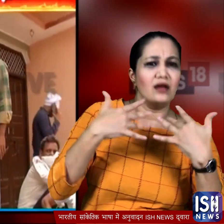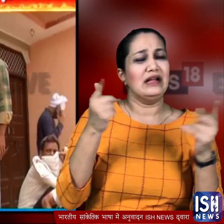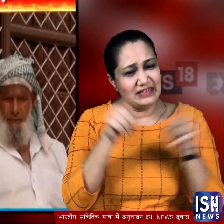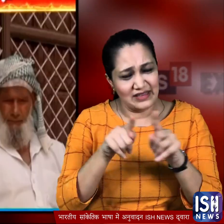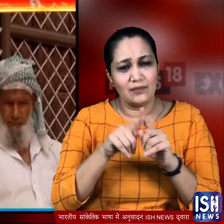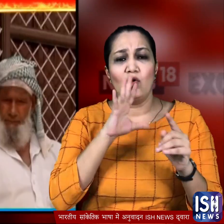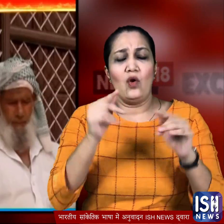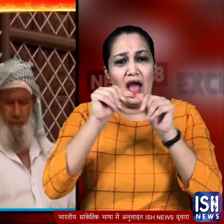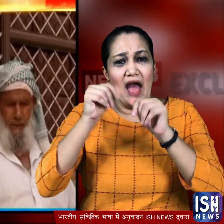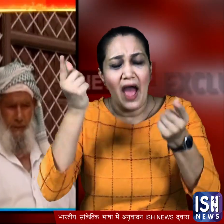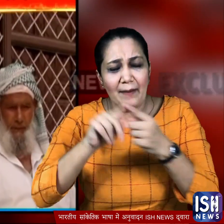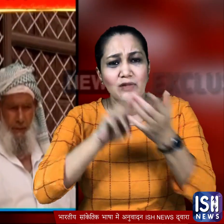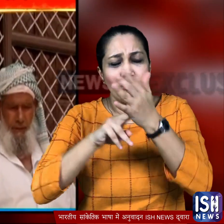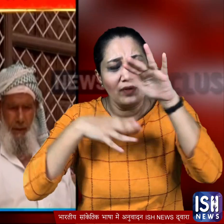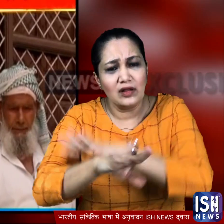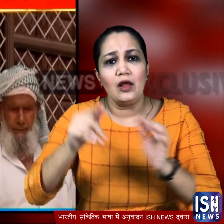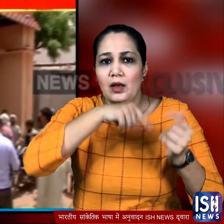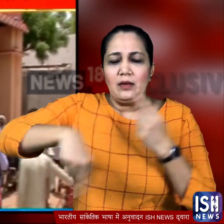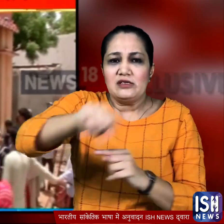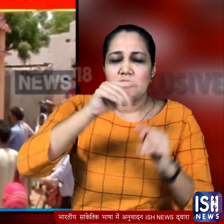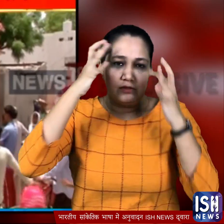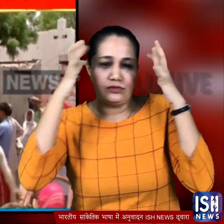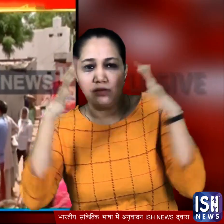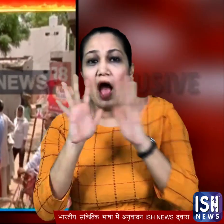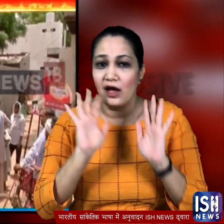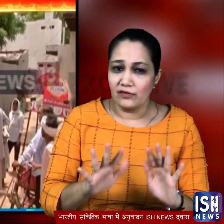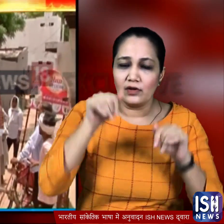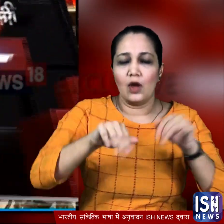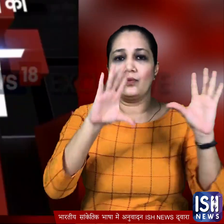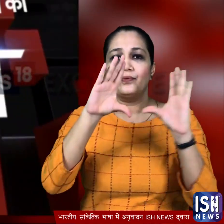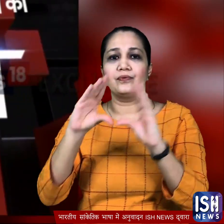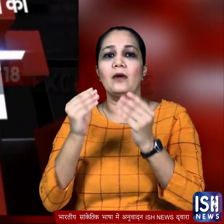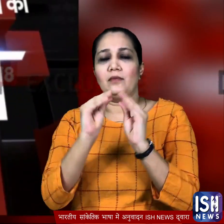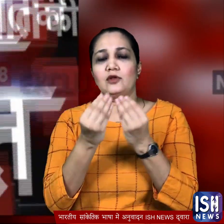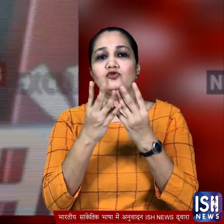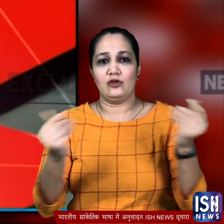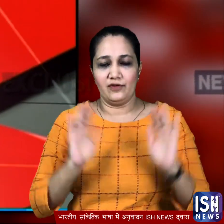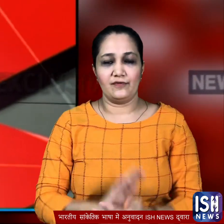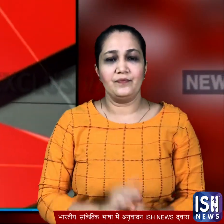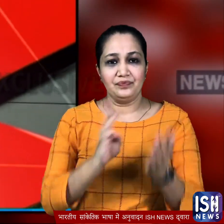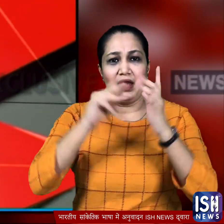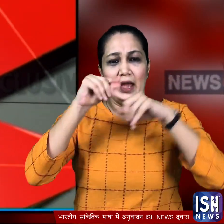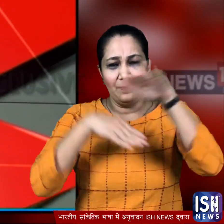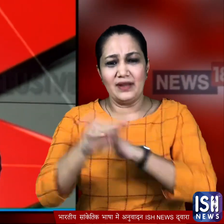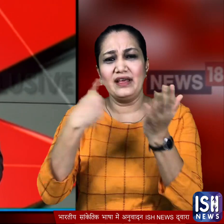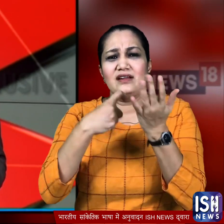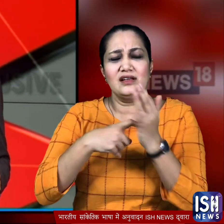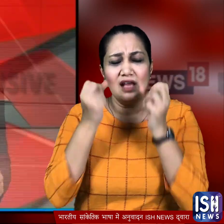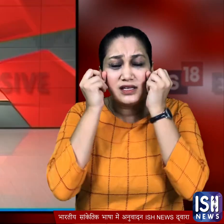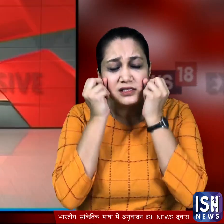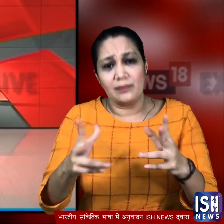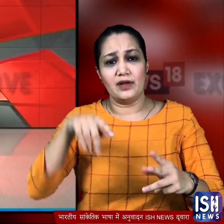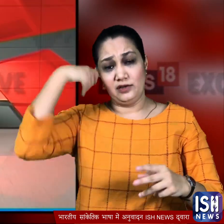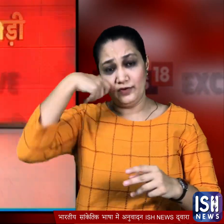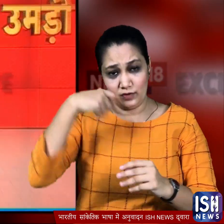नूरपुर गांव में घटना वाले दिन के बाद से ही तनाव बना हुआ था, लेकिन अब हालात सामान्य होने लगे हैं। मध्य प्रदेश के राजगढ़ से हैरान कर देने